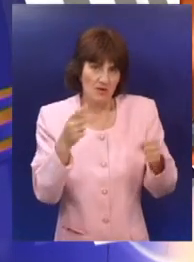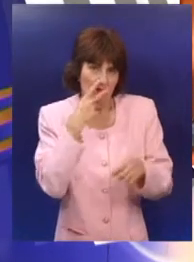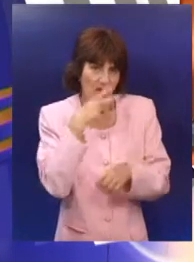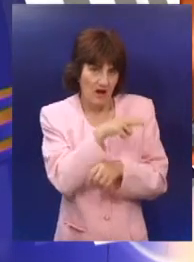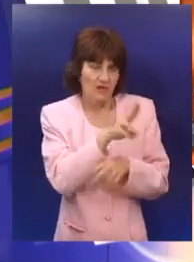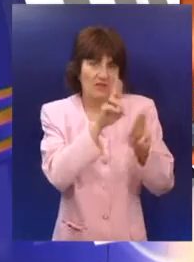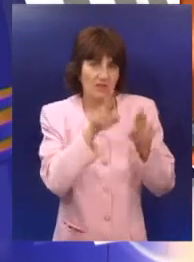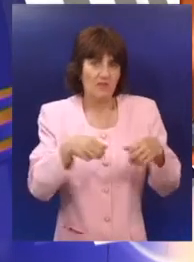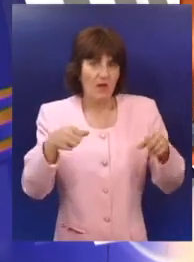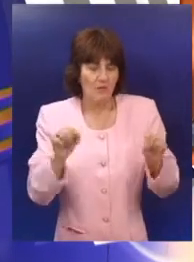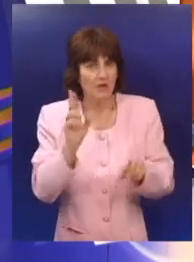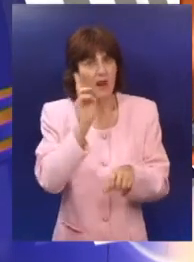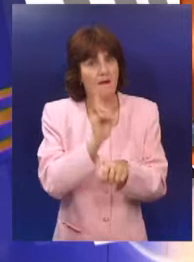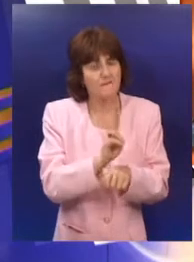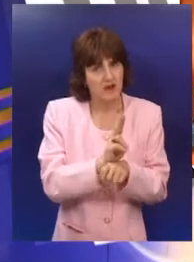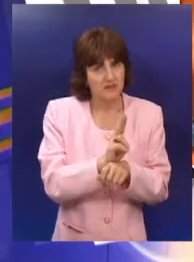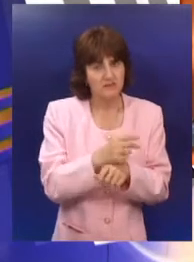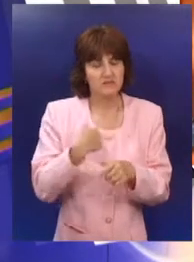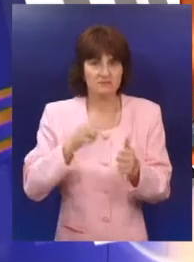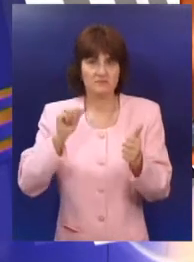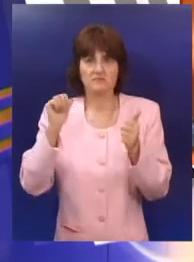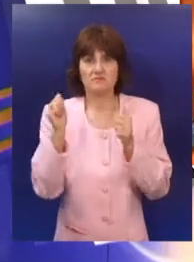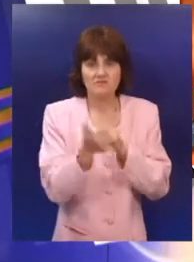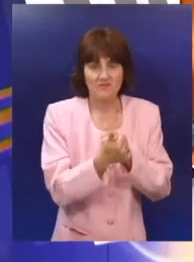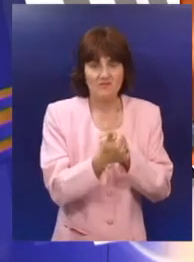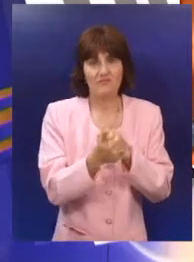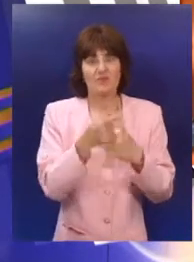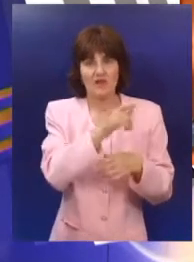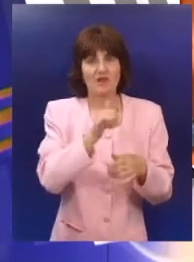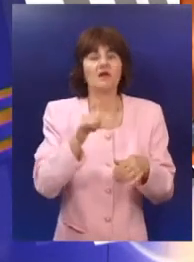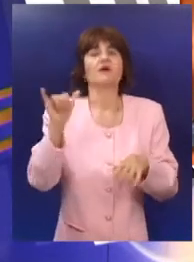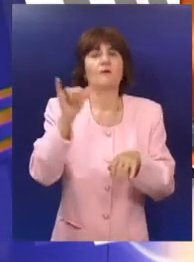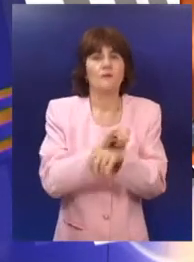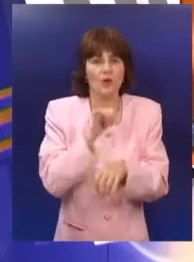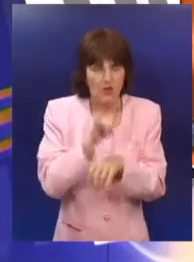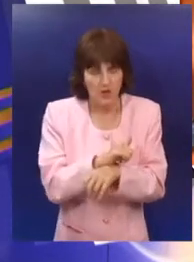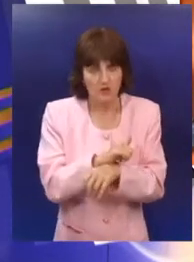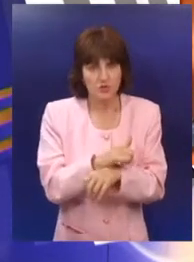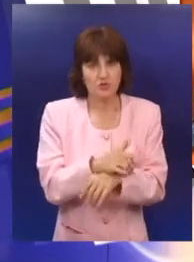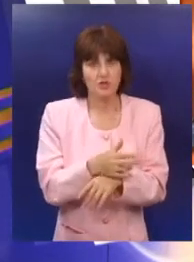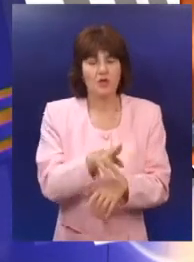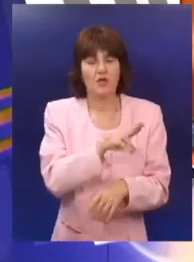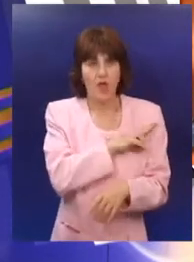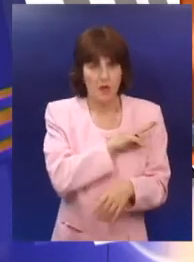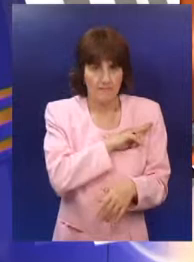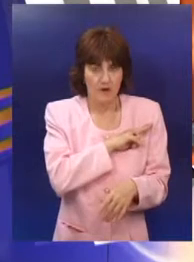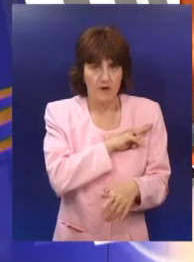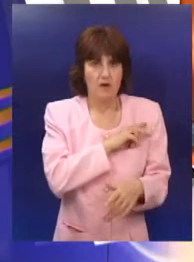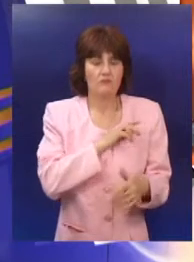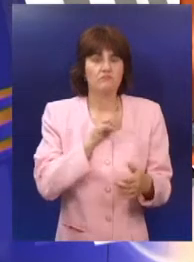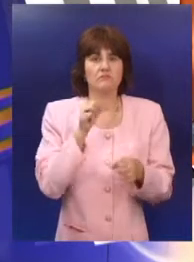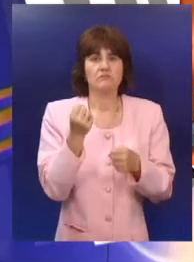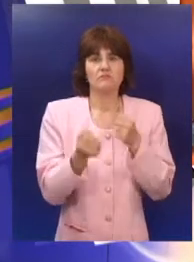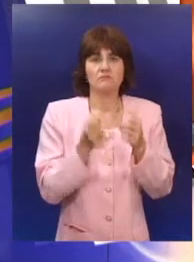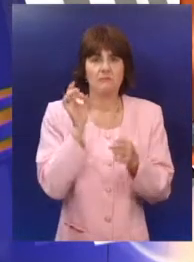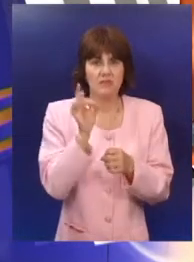u saobraćaju, vjerojatno smo malo i brži. Sad ne kažem ja da bajkeri ne griješe, naravno ima tu i bude tu i